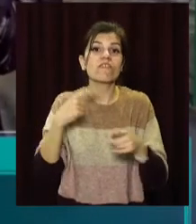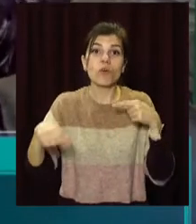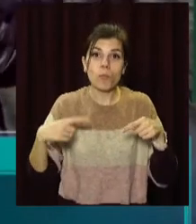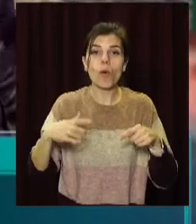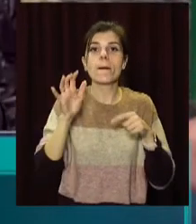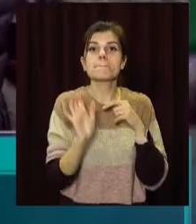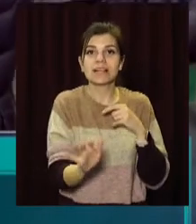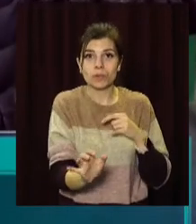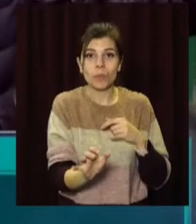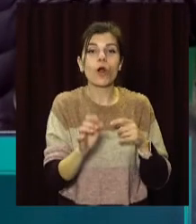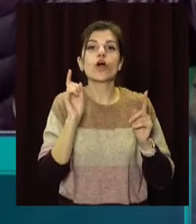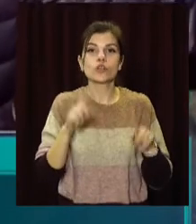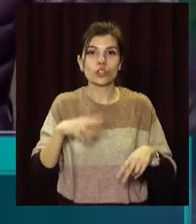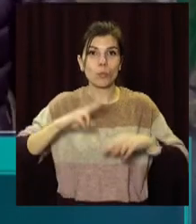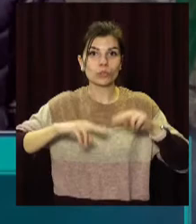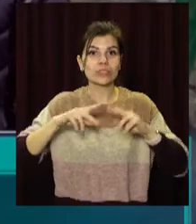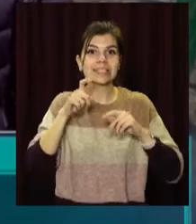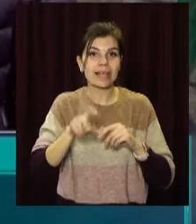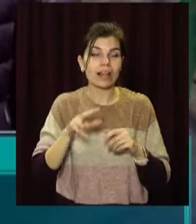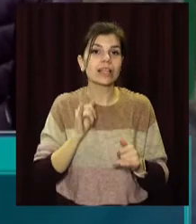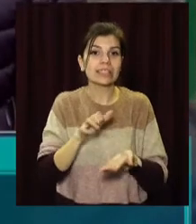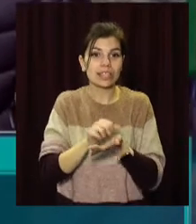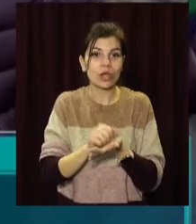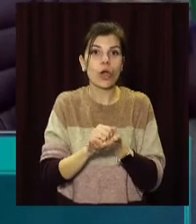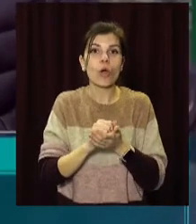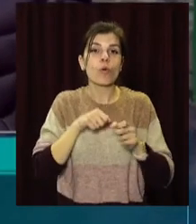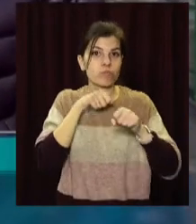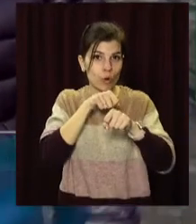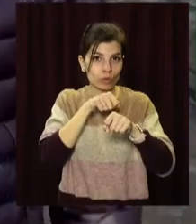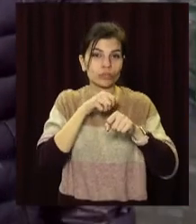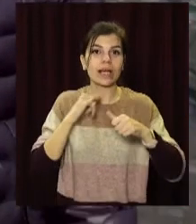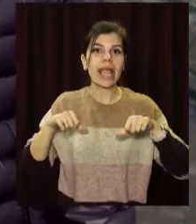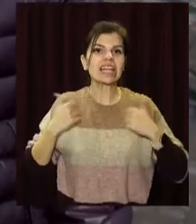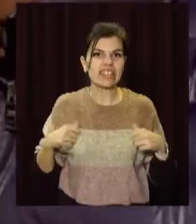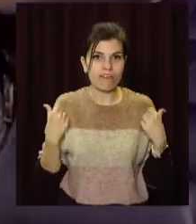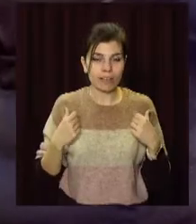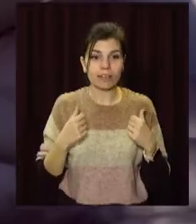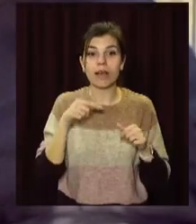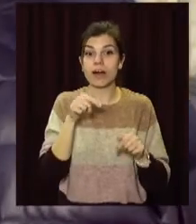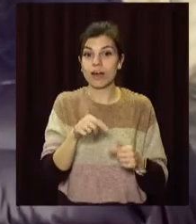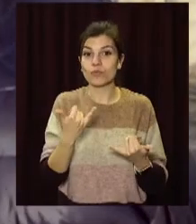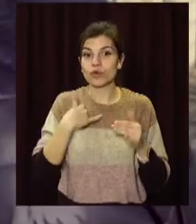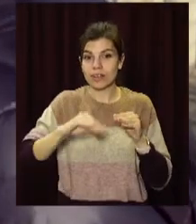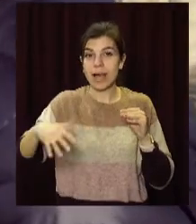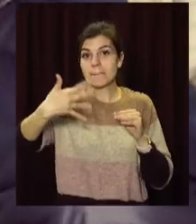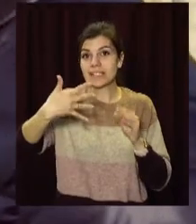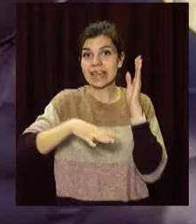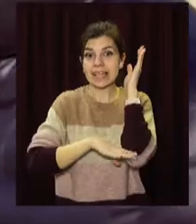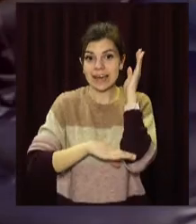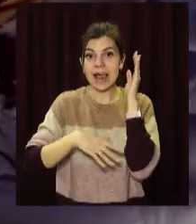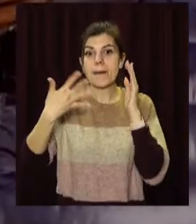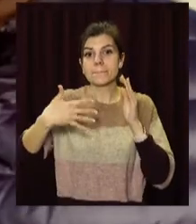занять баскетболом, а також построили зал для занять боксом і роздівалки. Сьогодні тут ми висадили 50 дерев,